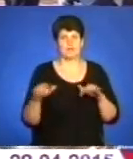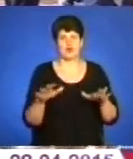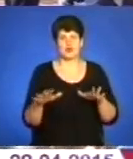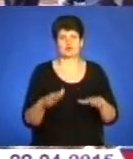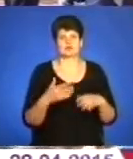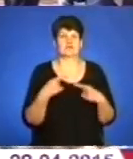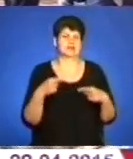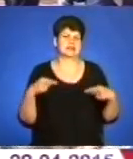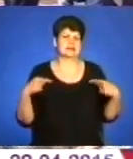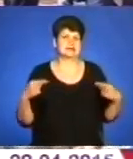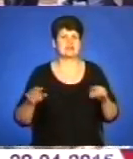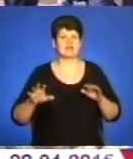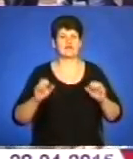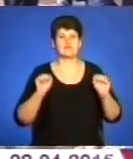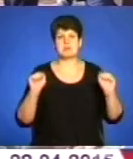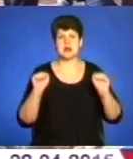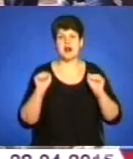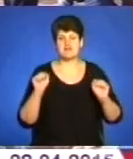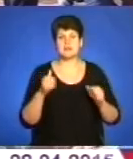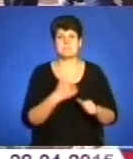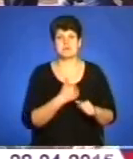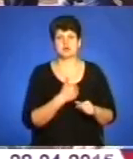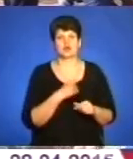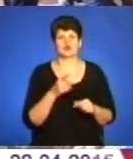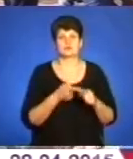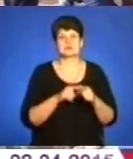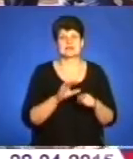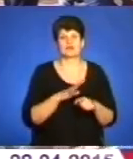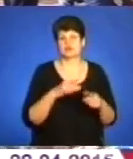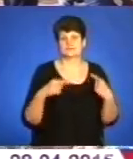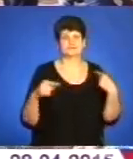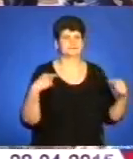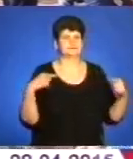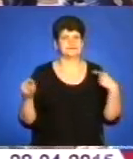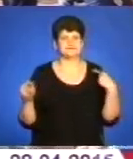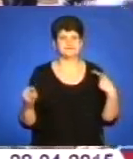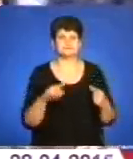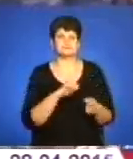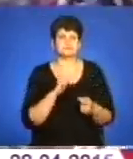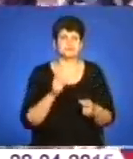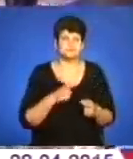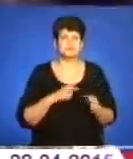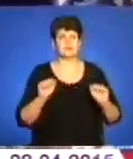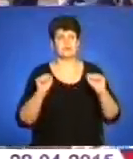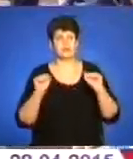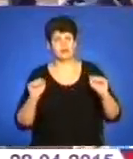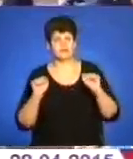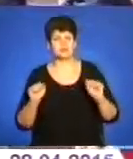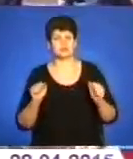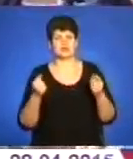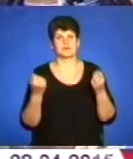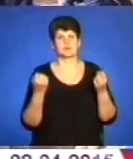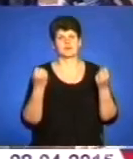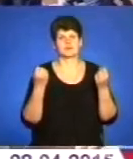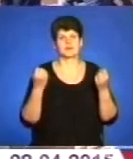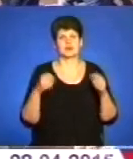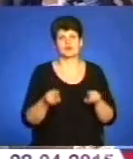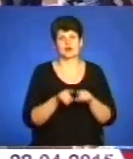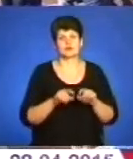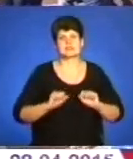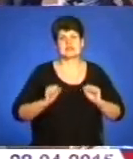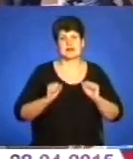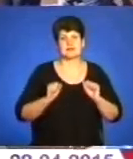виді різних вправ, і бажано, щоб це були вправи різного характеру, як інтенсивні, динамічні вправи, так само старатися